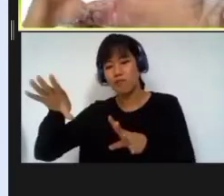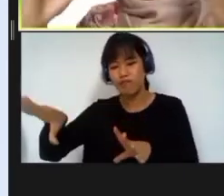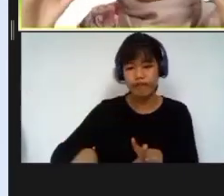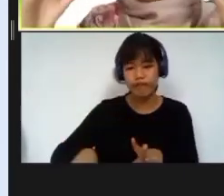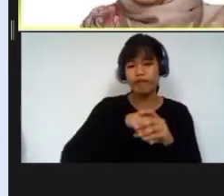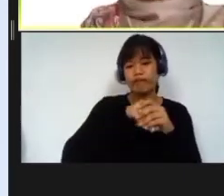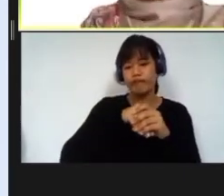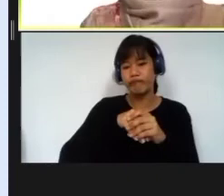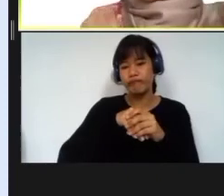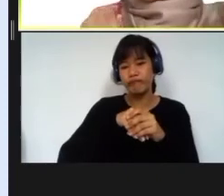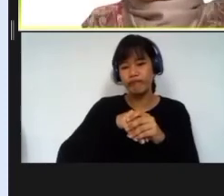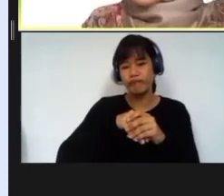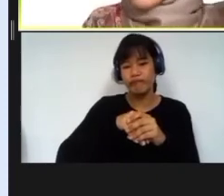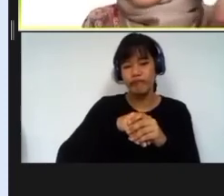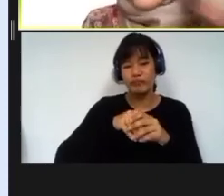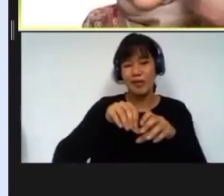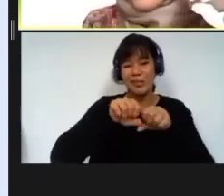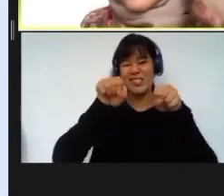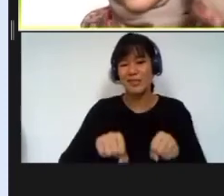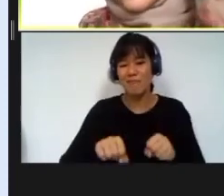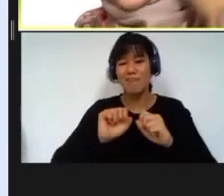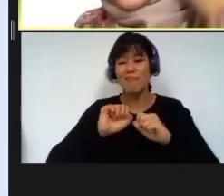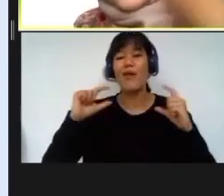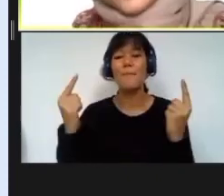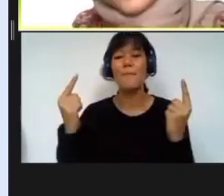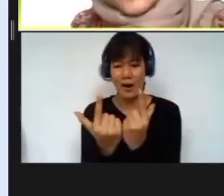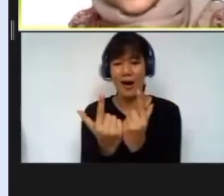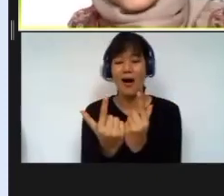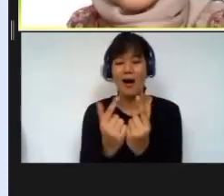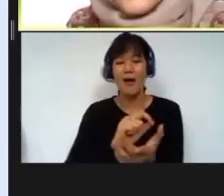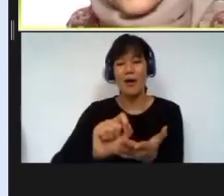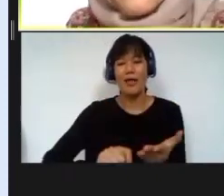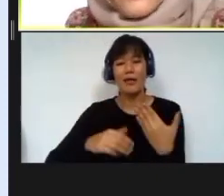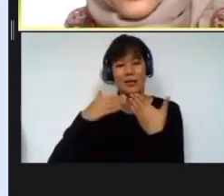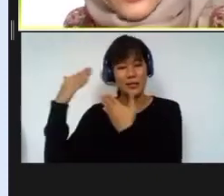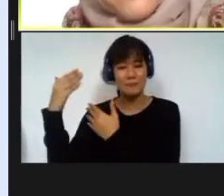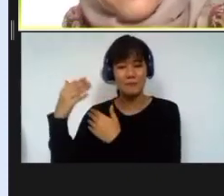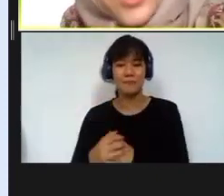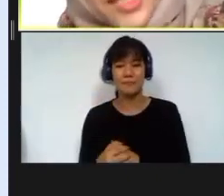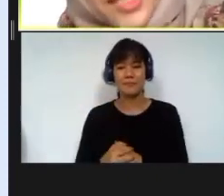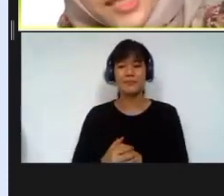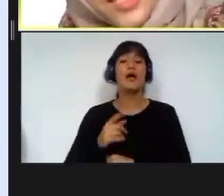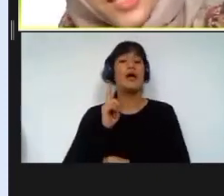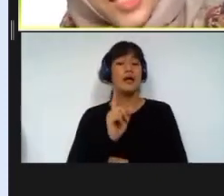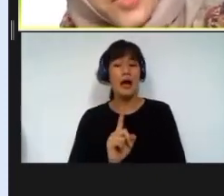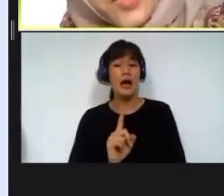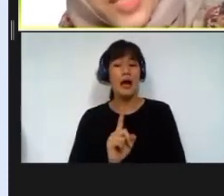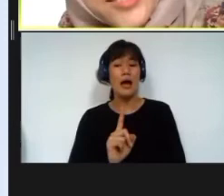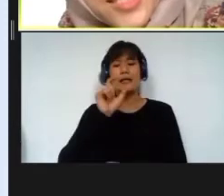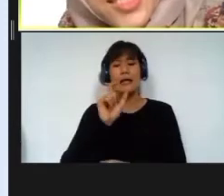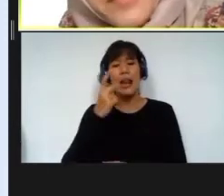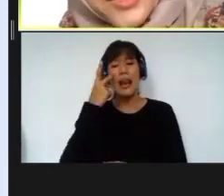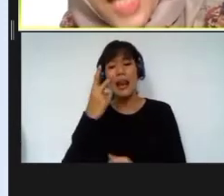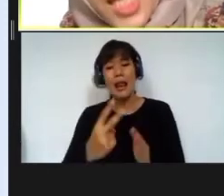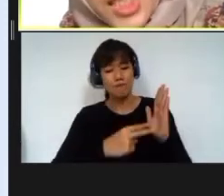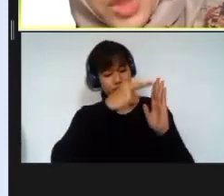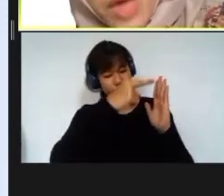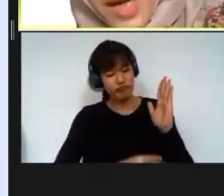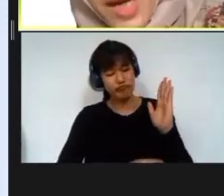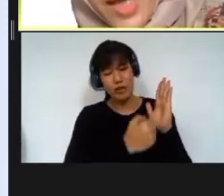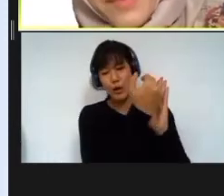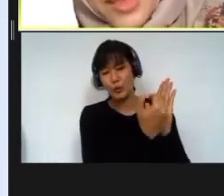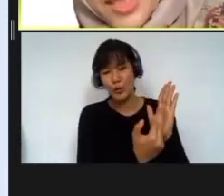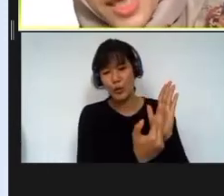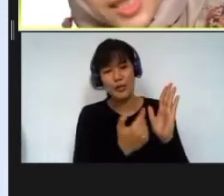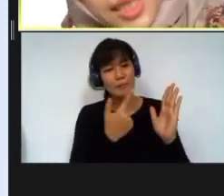satu institusi atau satu kelembagaan di madrasah tersebut. Nah, gimana kita melihat regulasi dan kebijakan itu?